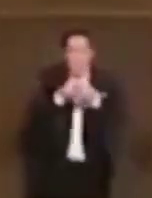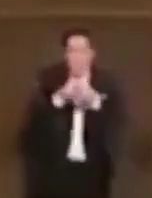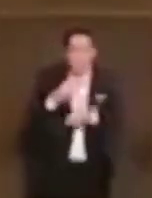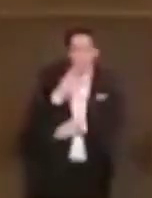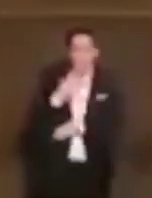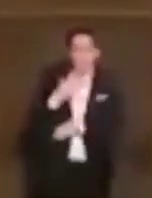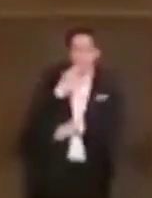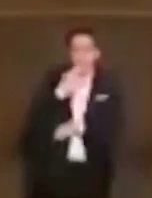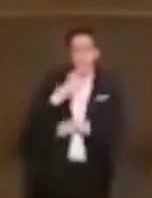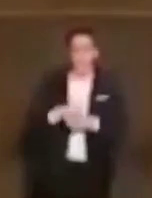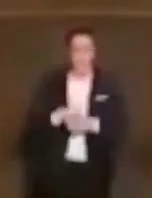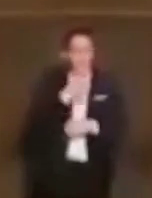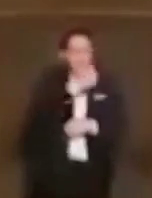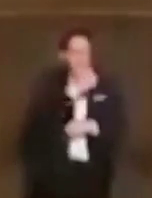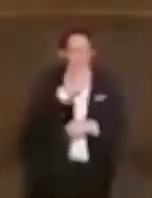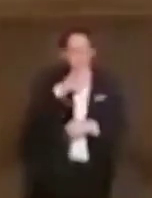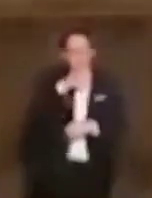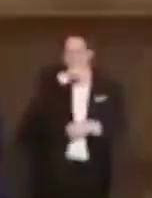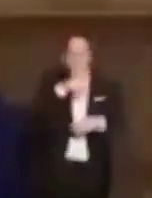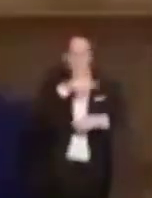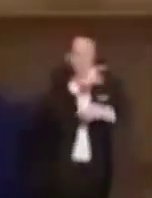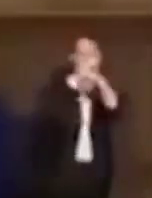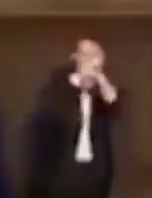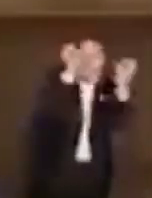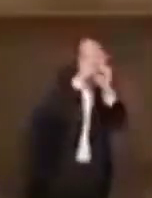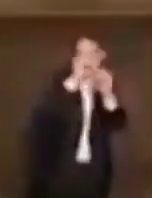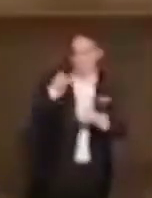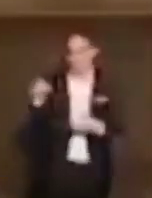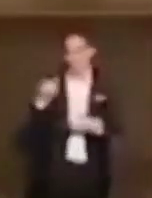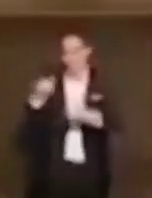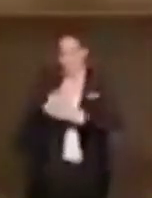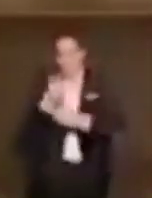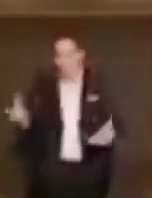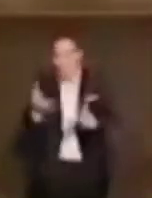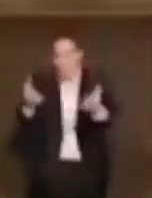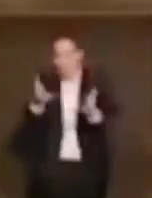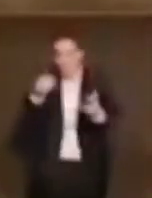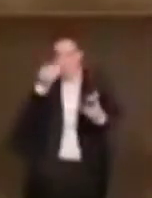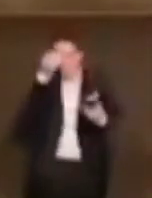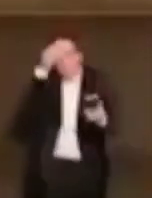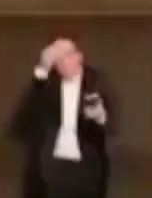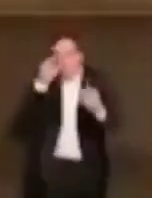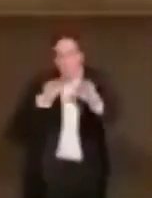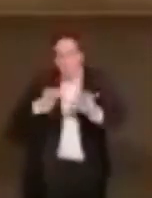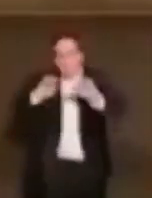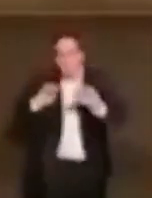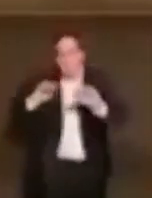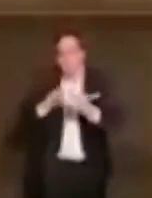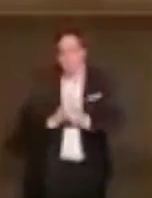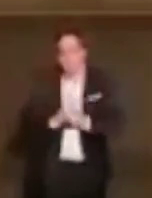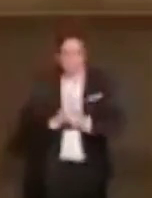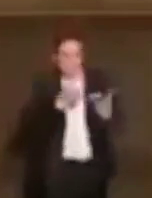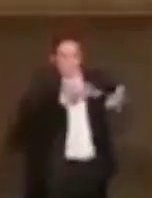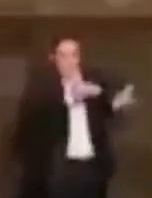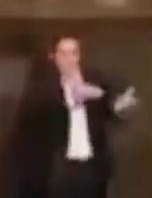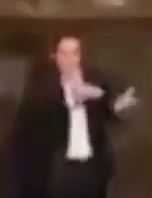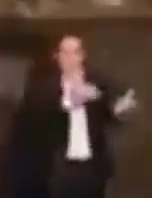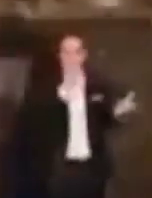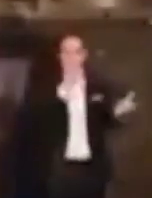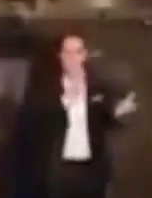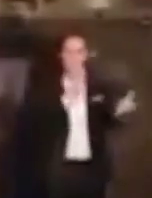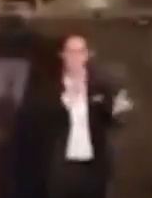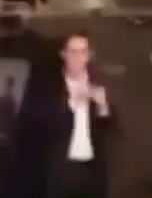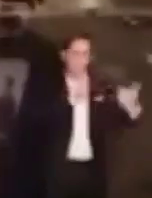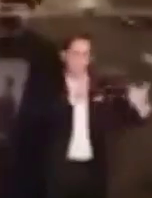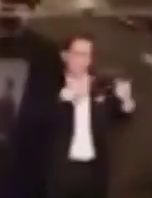آیا این بی ادبی نبود نسبت به پیامبرتان؟ آیا این از بین بردن